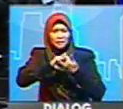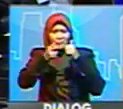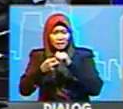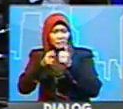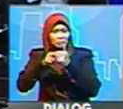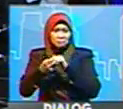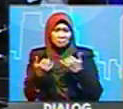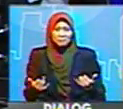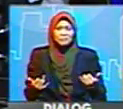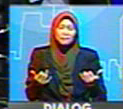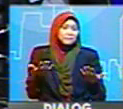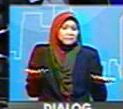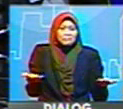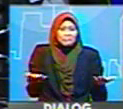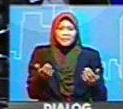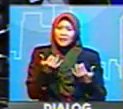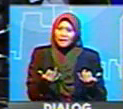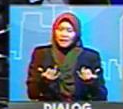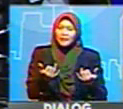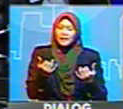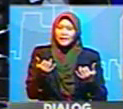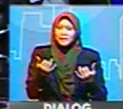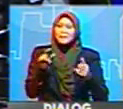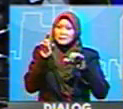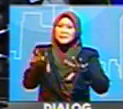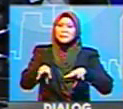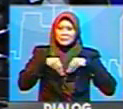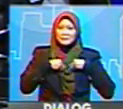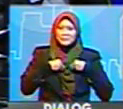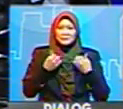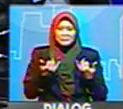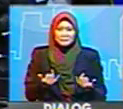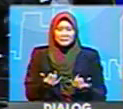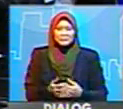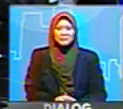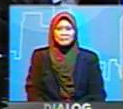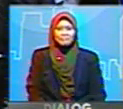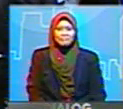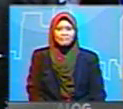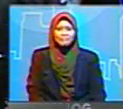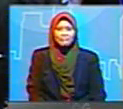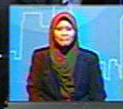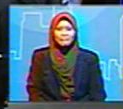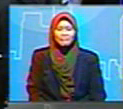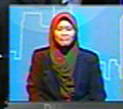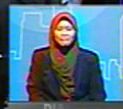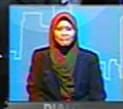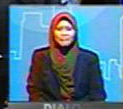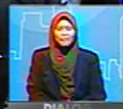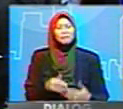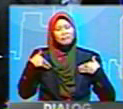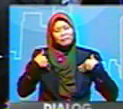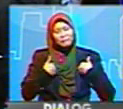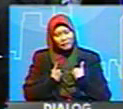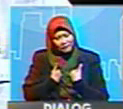a inilah hakikat yang boleh a diterima buat masa ini Datuk dari segi penat